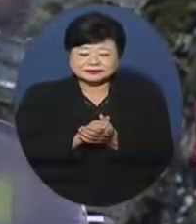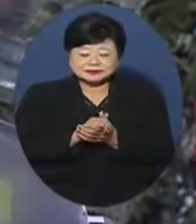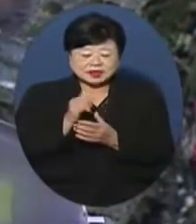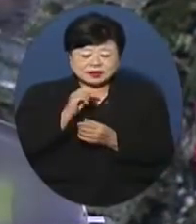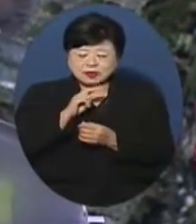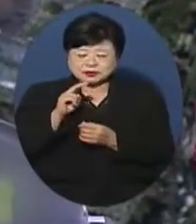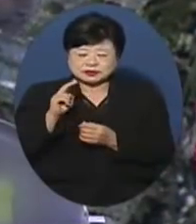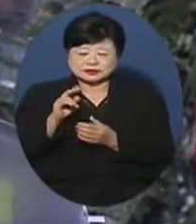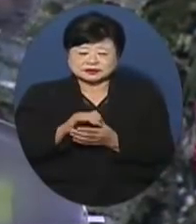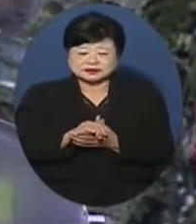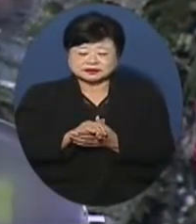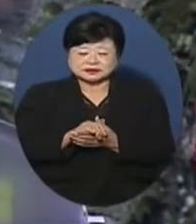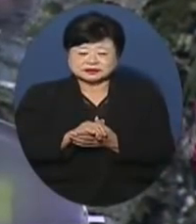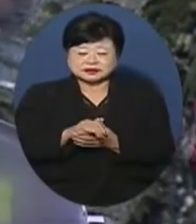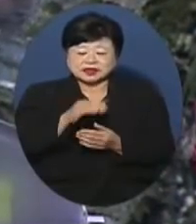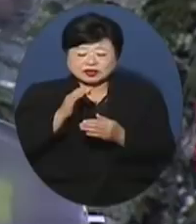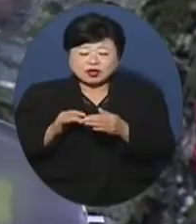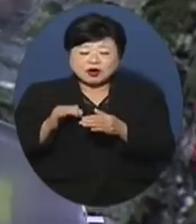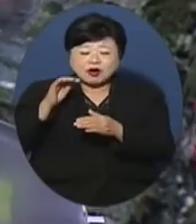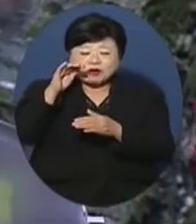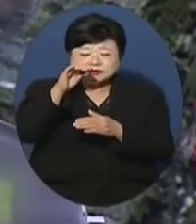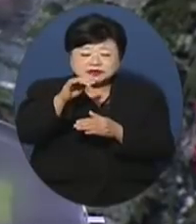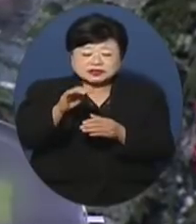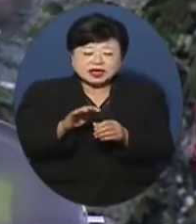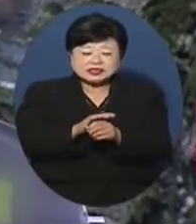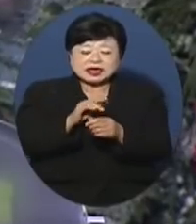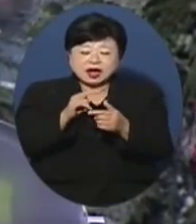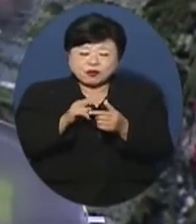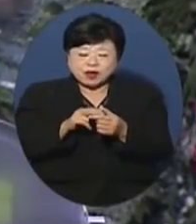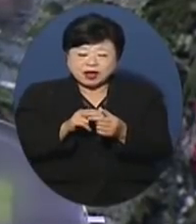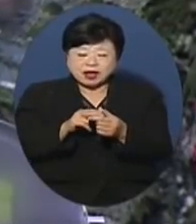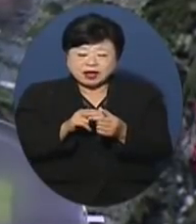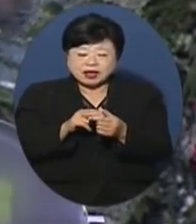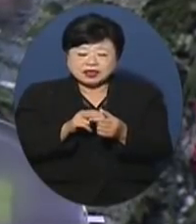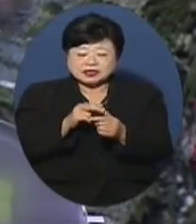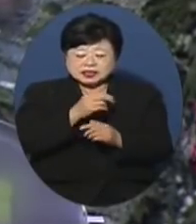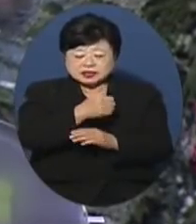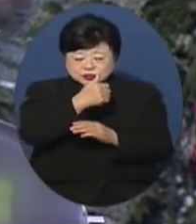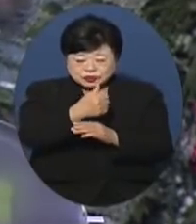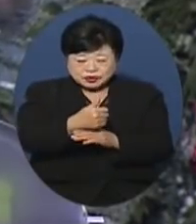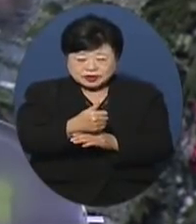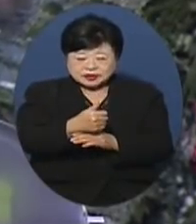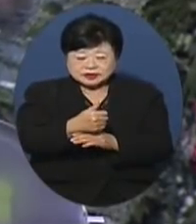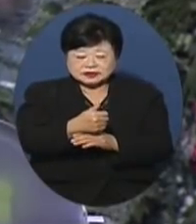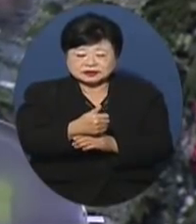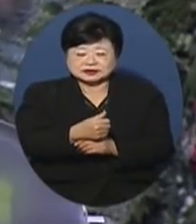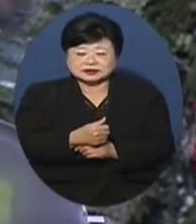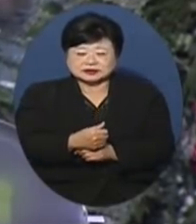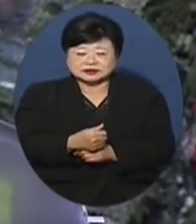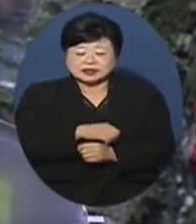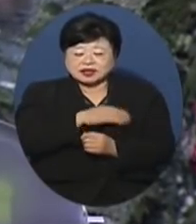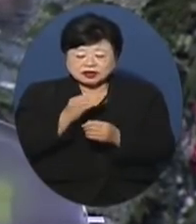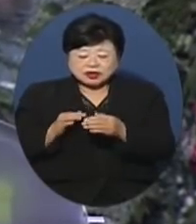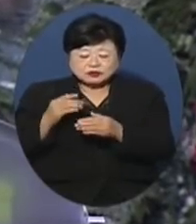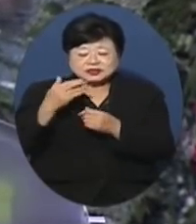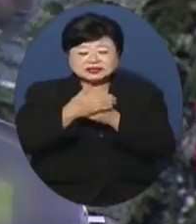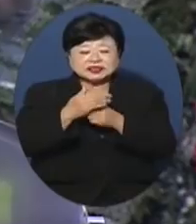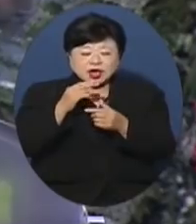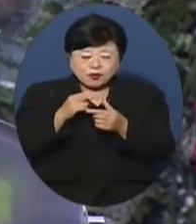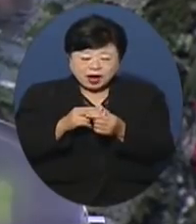하나님의 넘치신 사랑과 우리 주 예수 그리스도의 넘치신